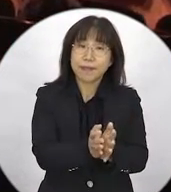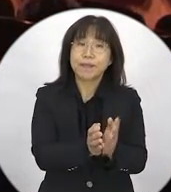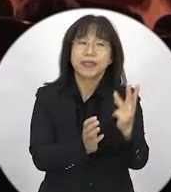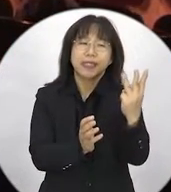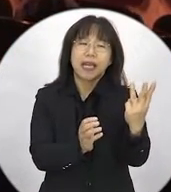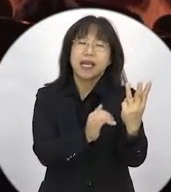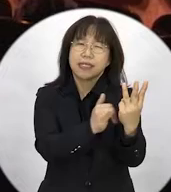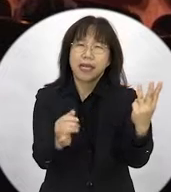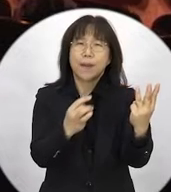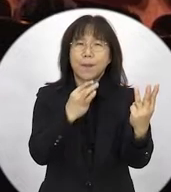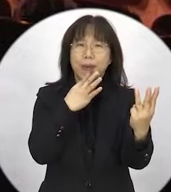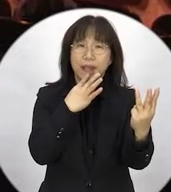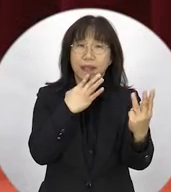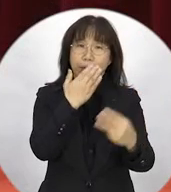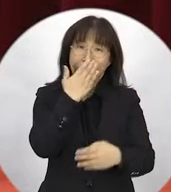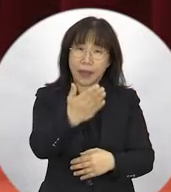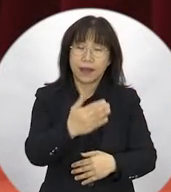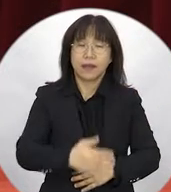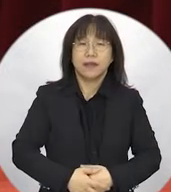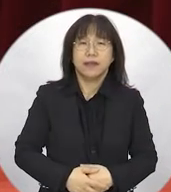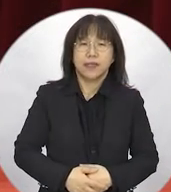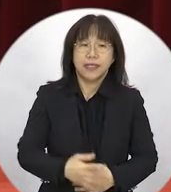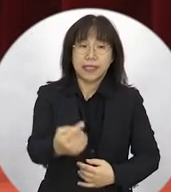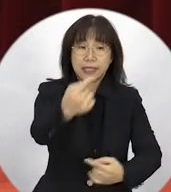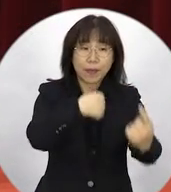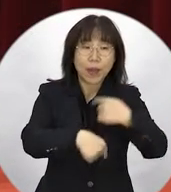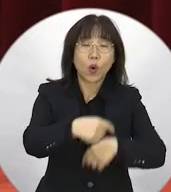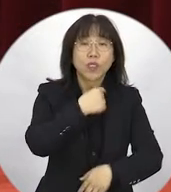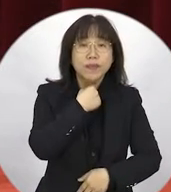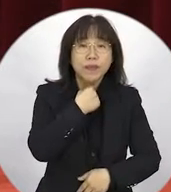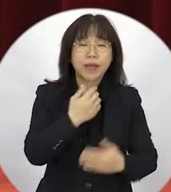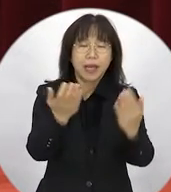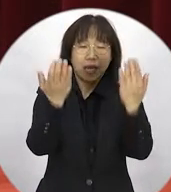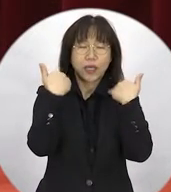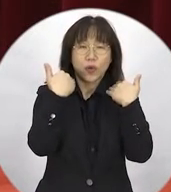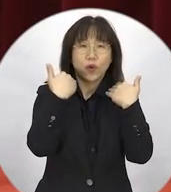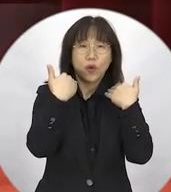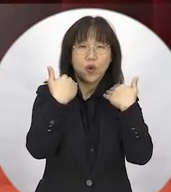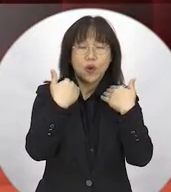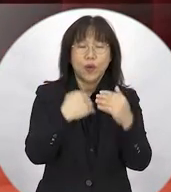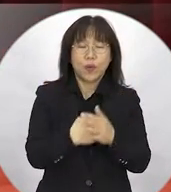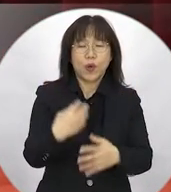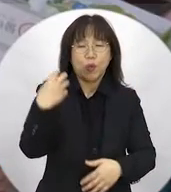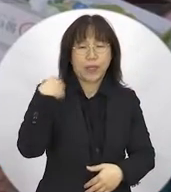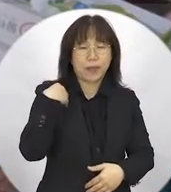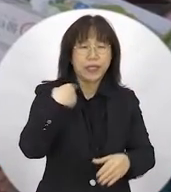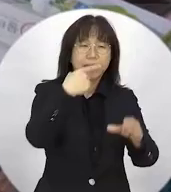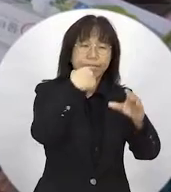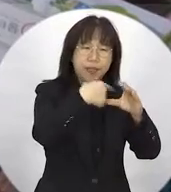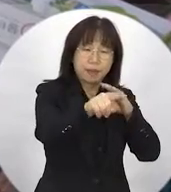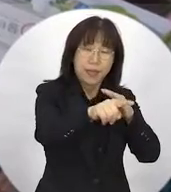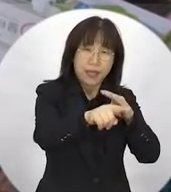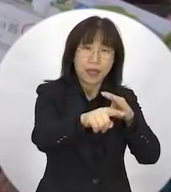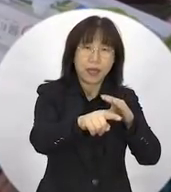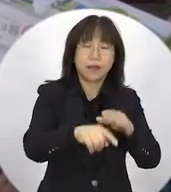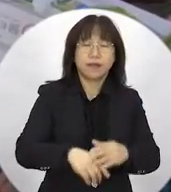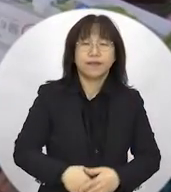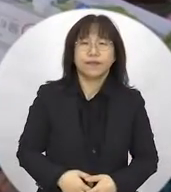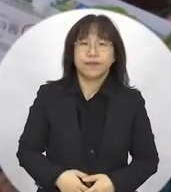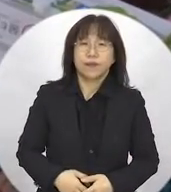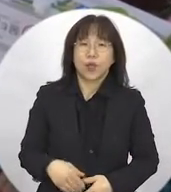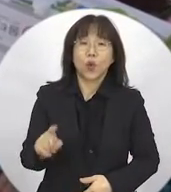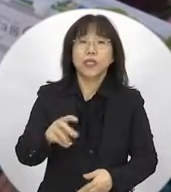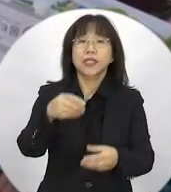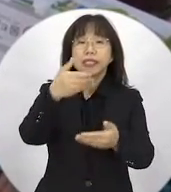최대 3명으로 제안하며 참여를 희망하는 학교는 참가신청서와 영상파일을 담당자 이메일로 제출하면 됩니다